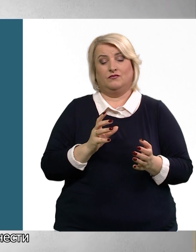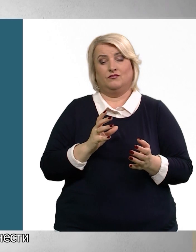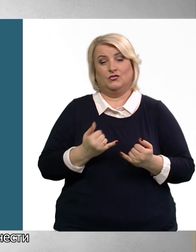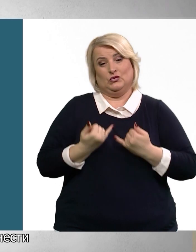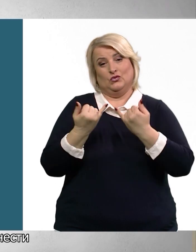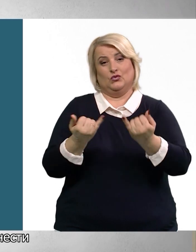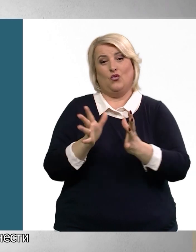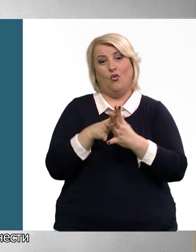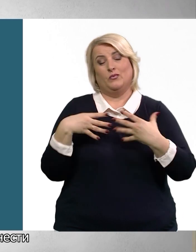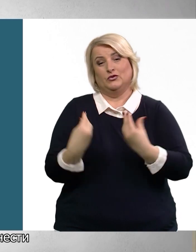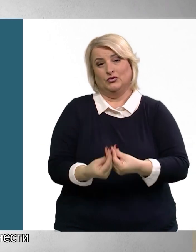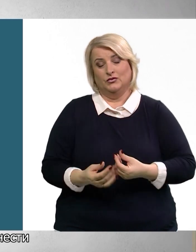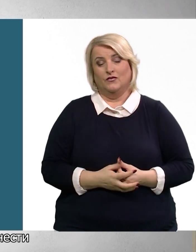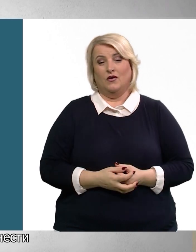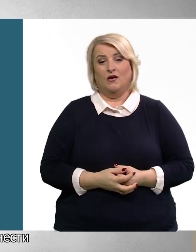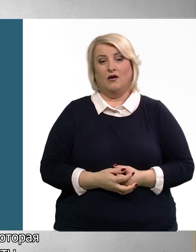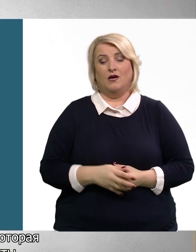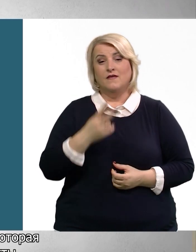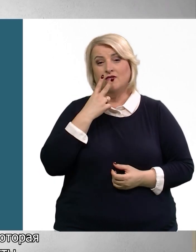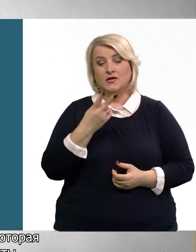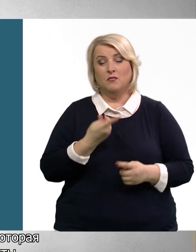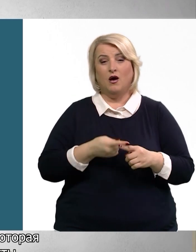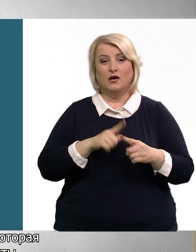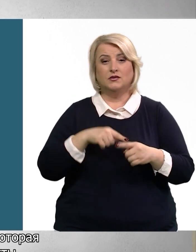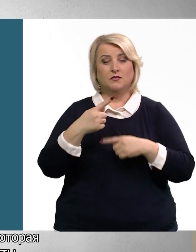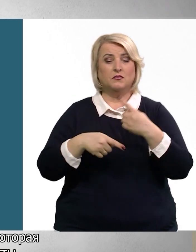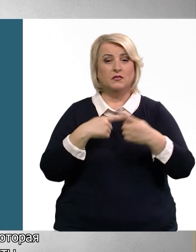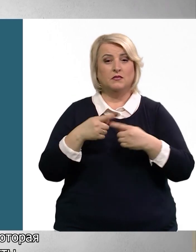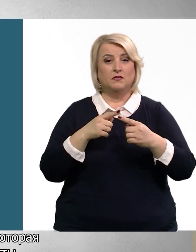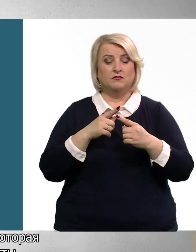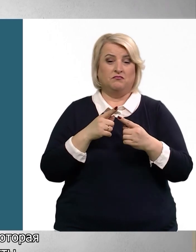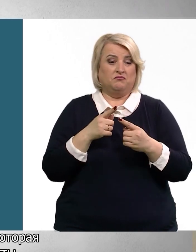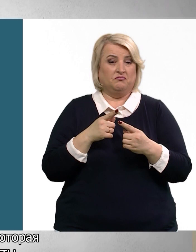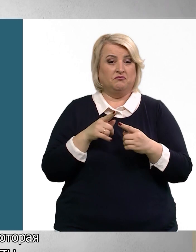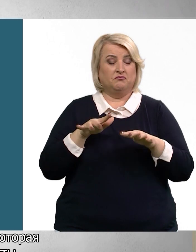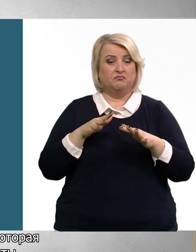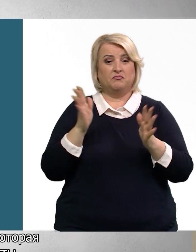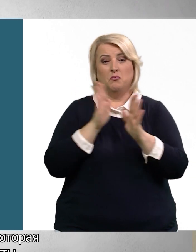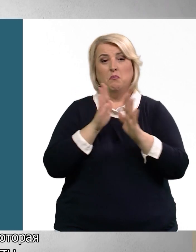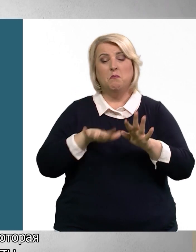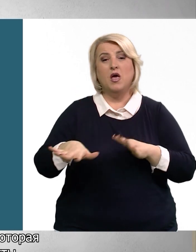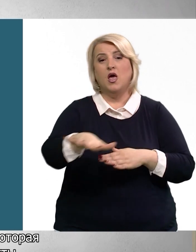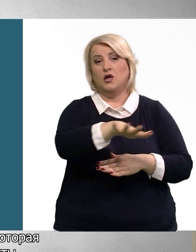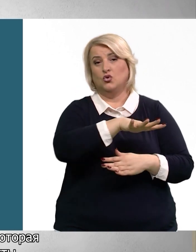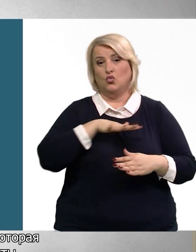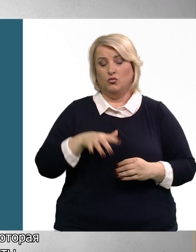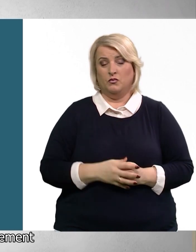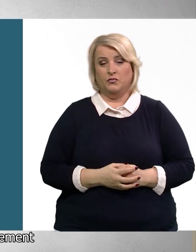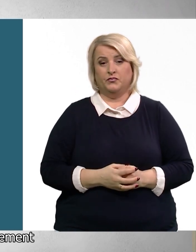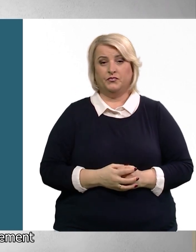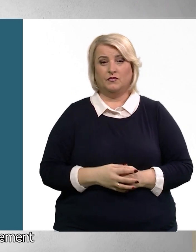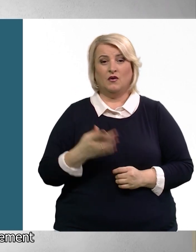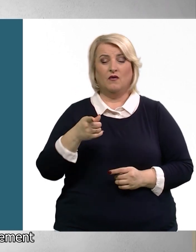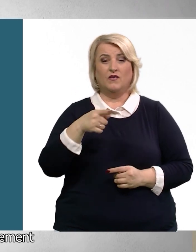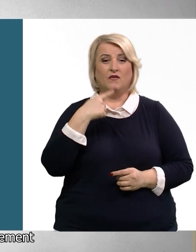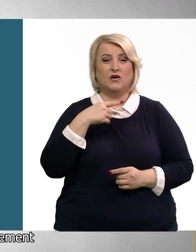o aducă în comunitate. Și vedem asta prin mediul în care își creează anumite proiecte, că ați vorbit